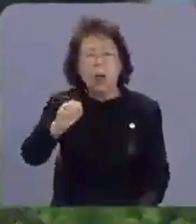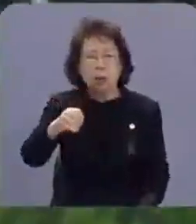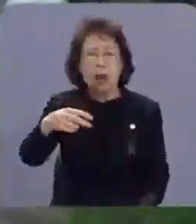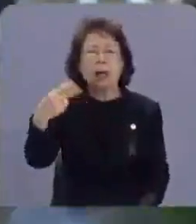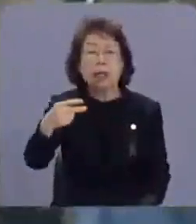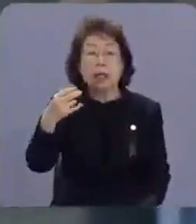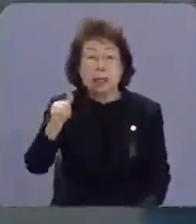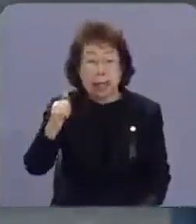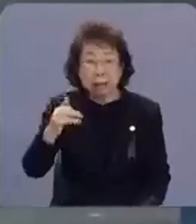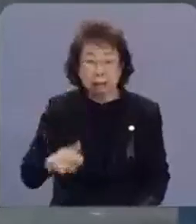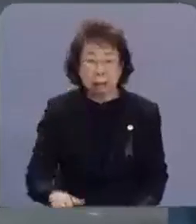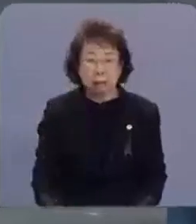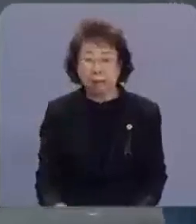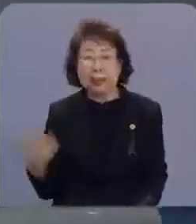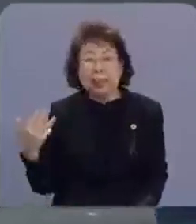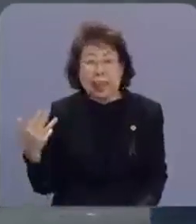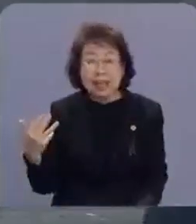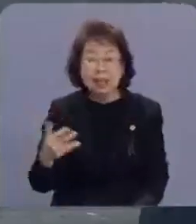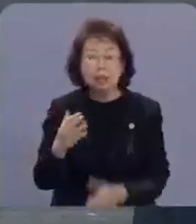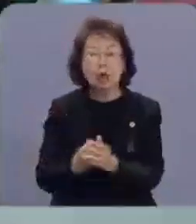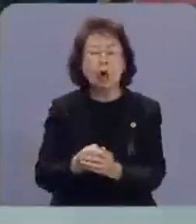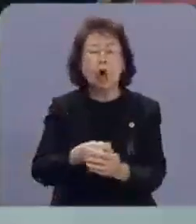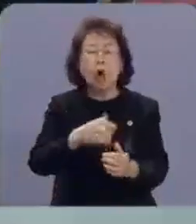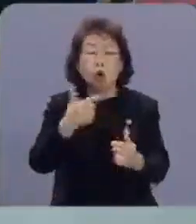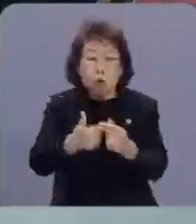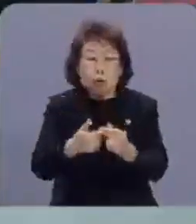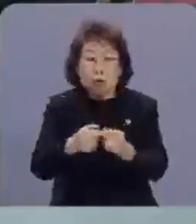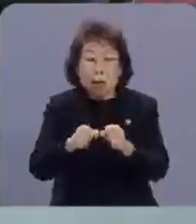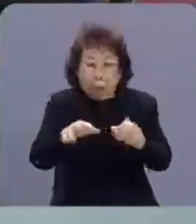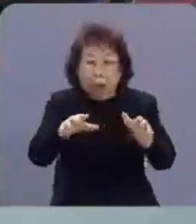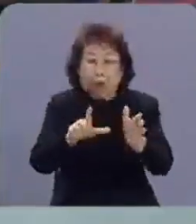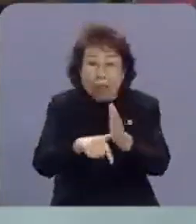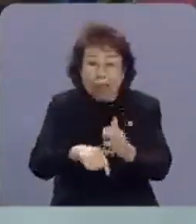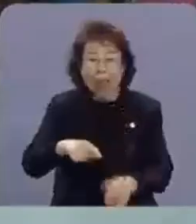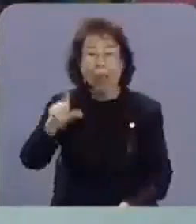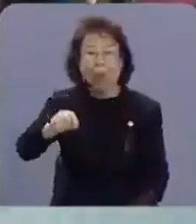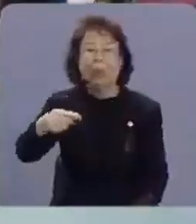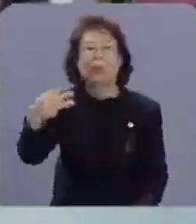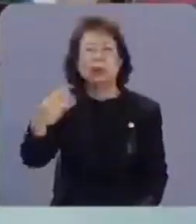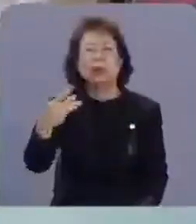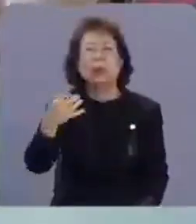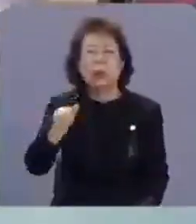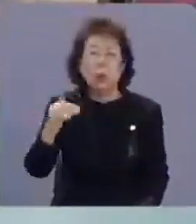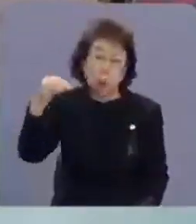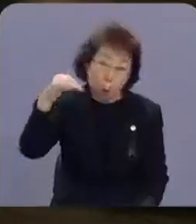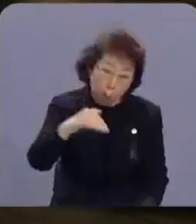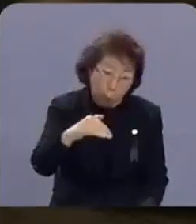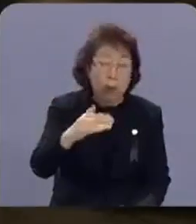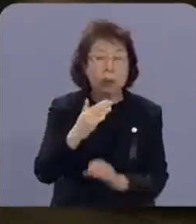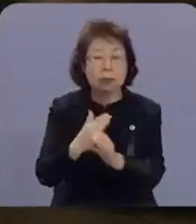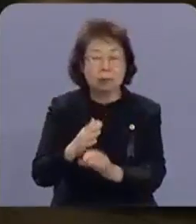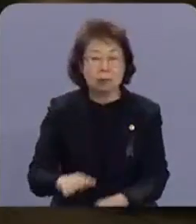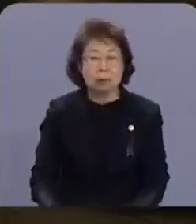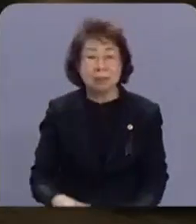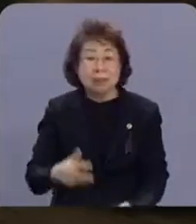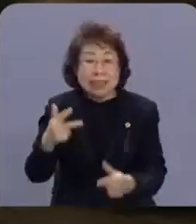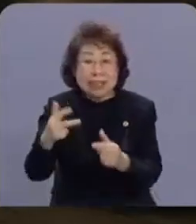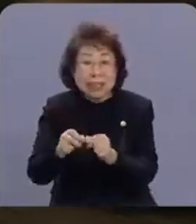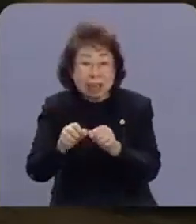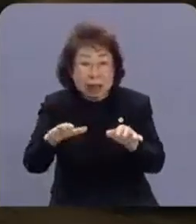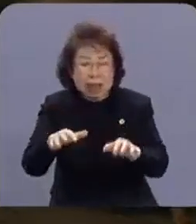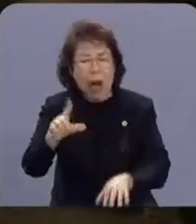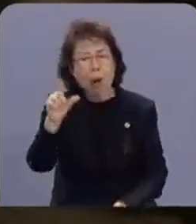명을 기록했는데 8월 중순 6차 대유행 때는 최대 1만 3천 명으로 떨어졌다며 7차